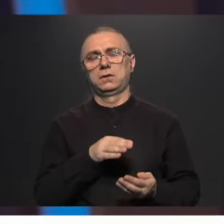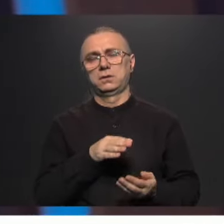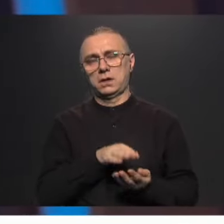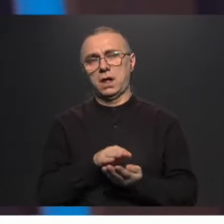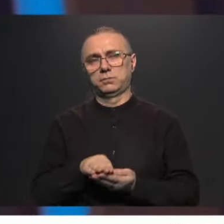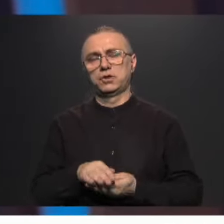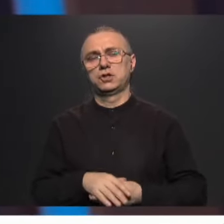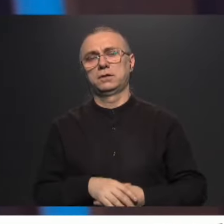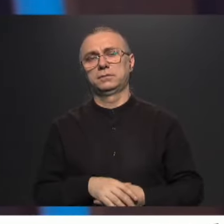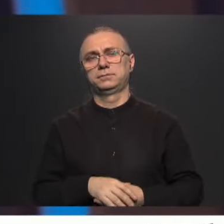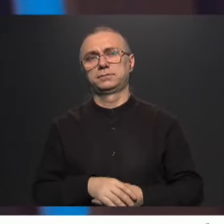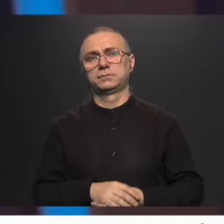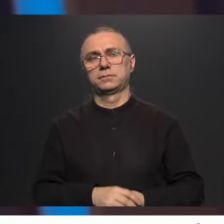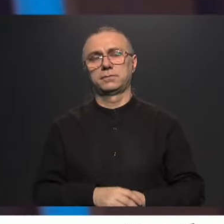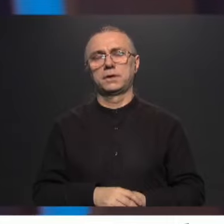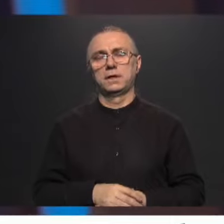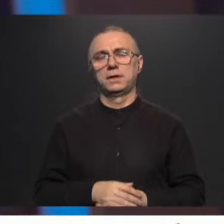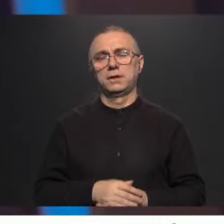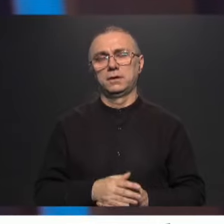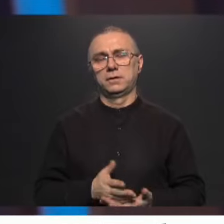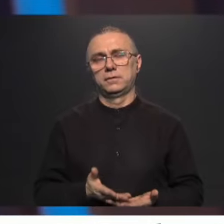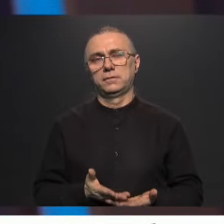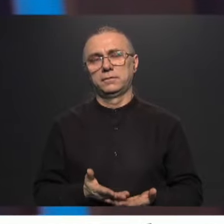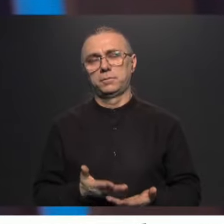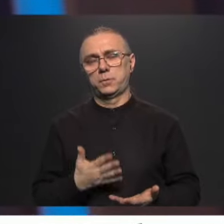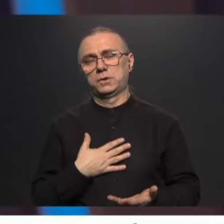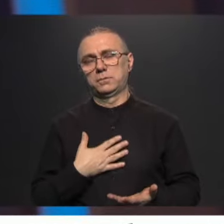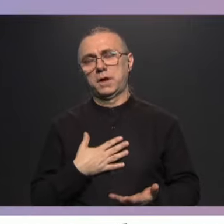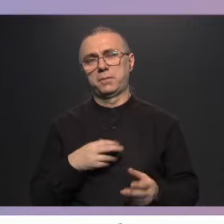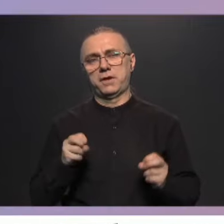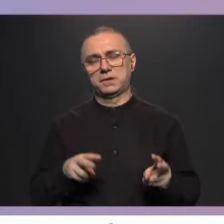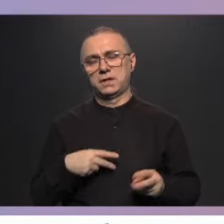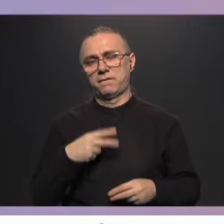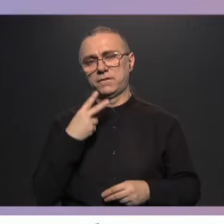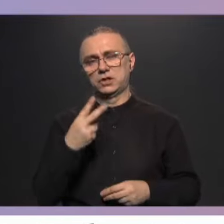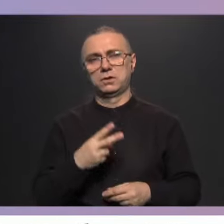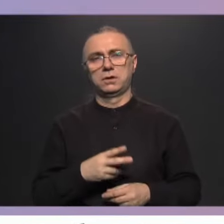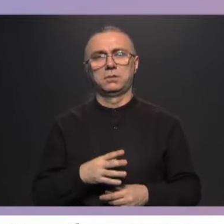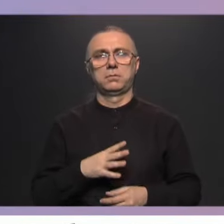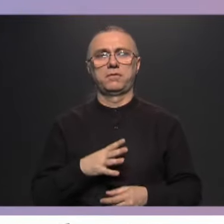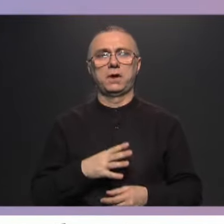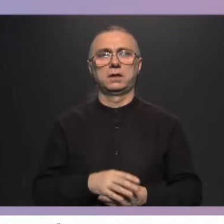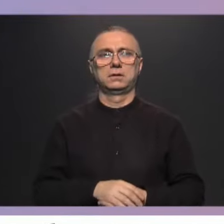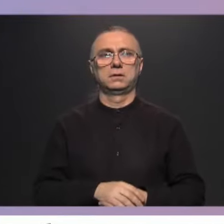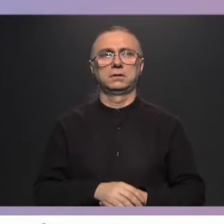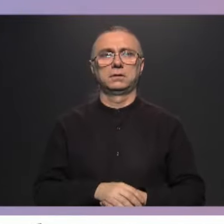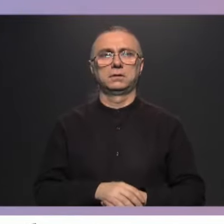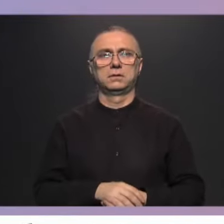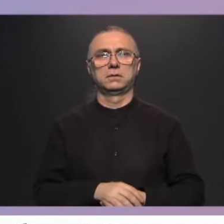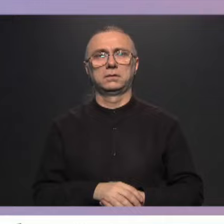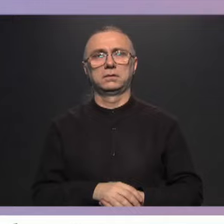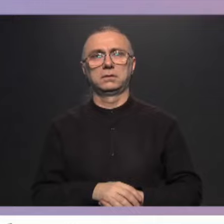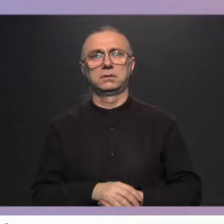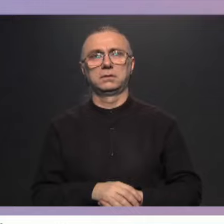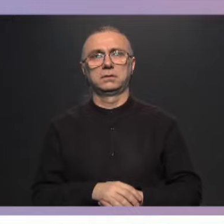служения, в силу профессии, если так можно выразиться. И я прям вижу, как бычками,